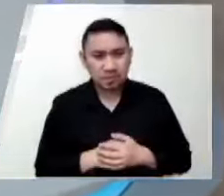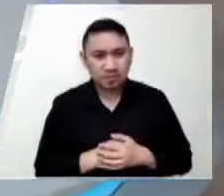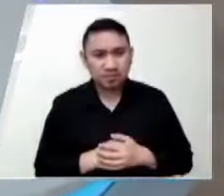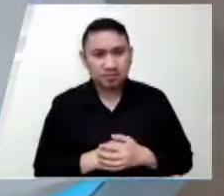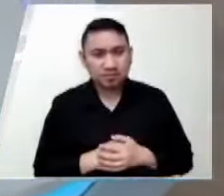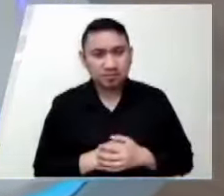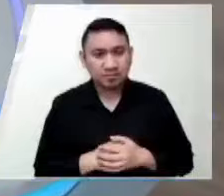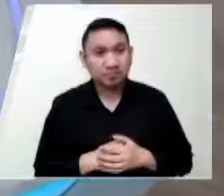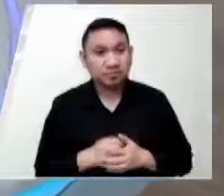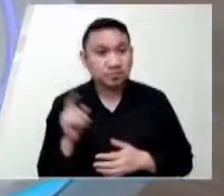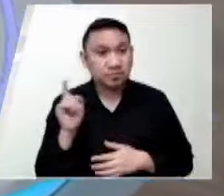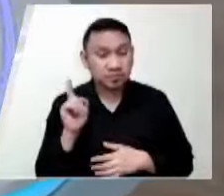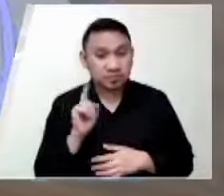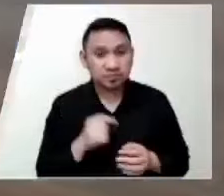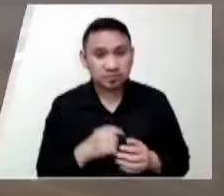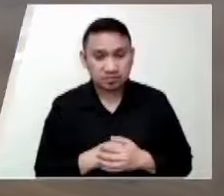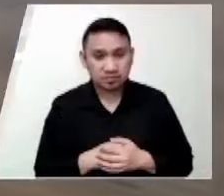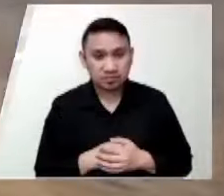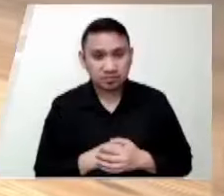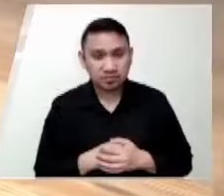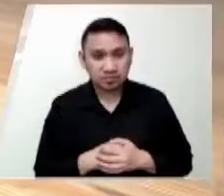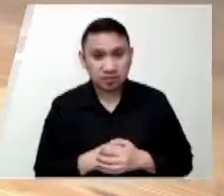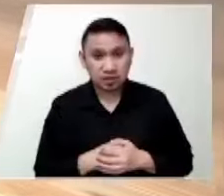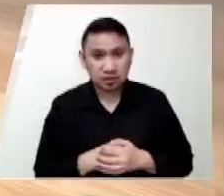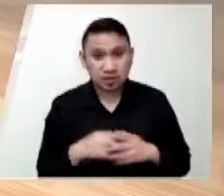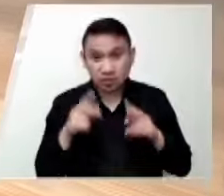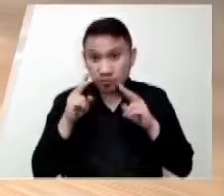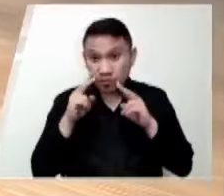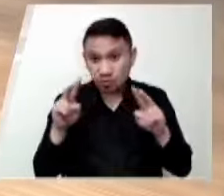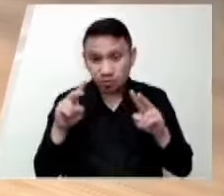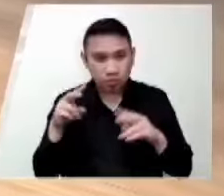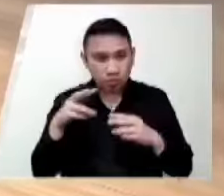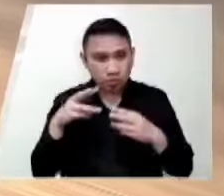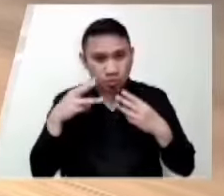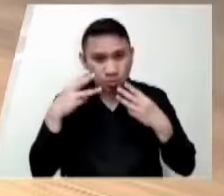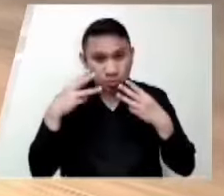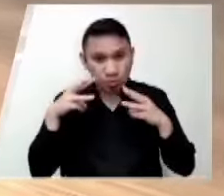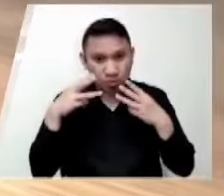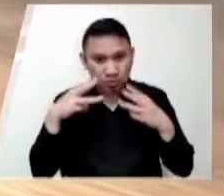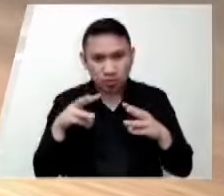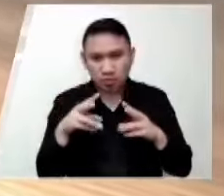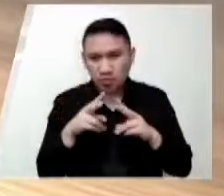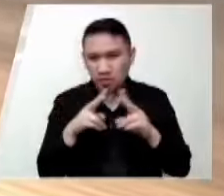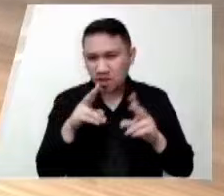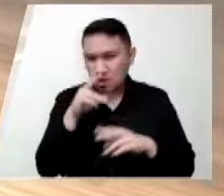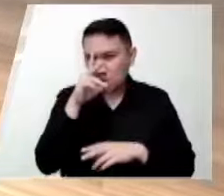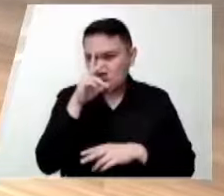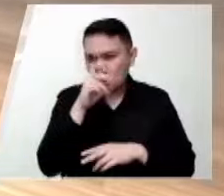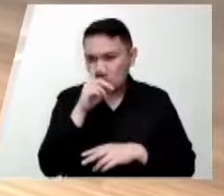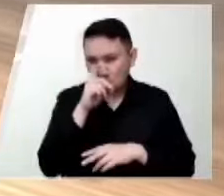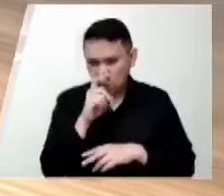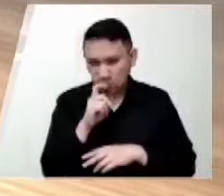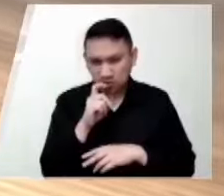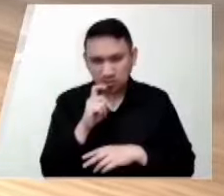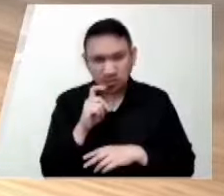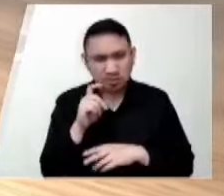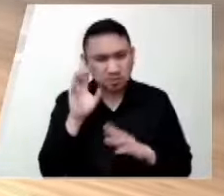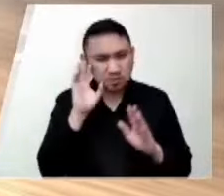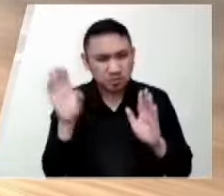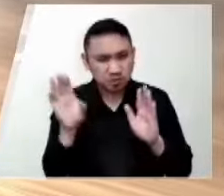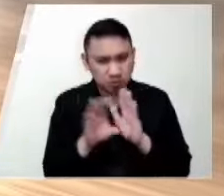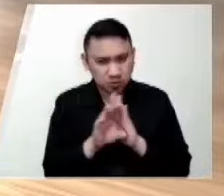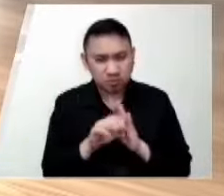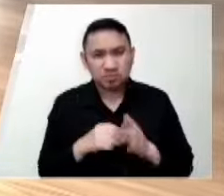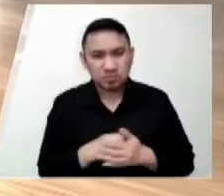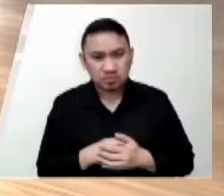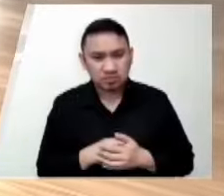Ito ang view from the window at Legra, ang tinuturing na oldest known surviving photograph sa kasaysayan. Kuha ito ni Joseph Nicephore